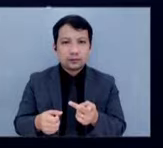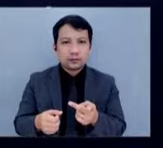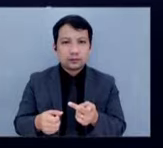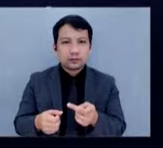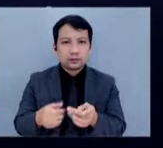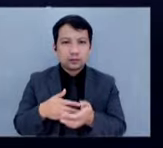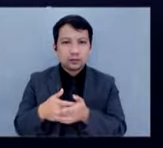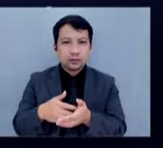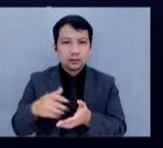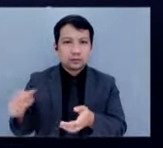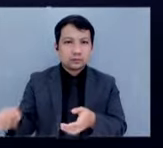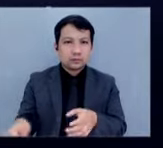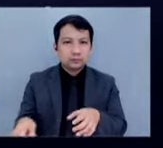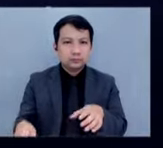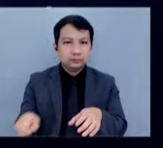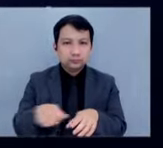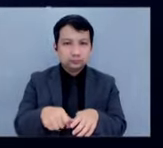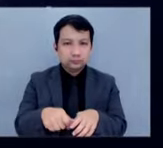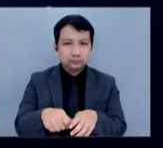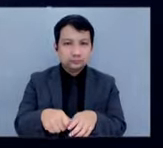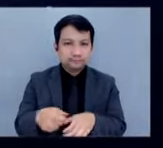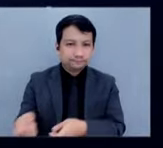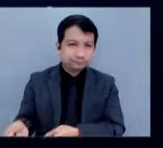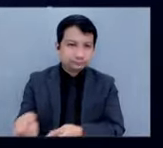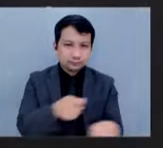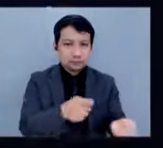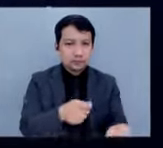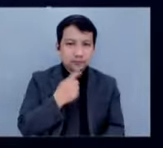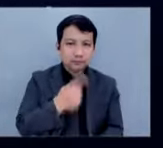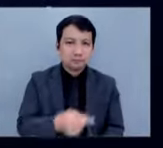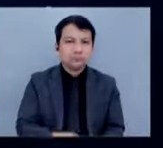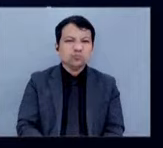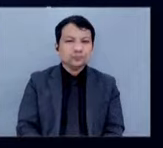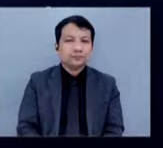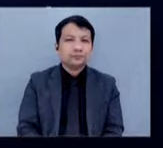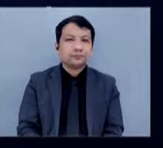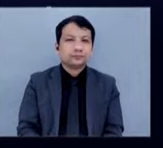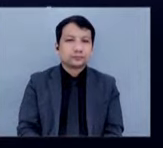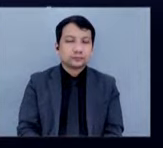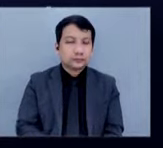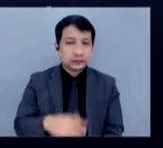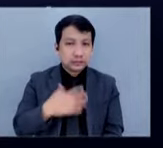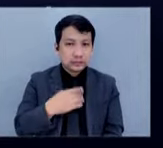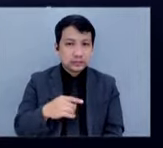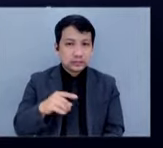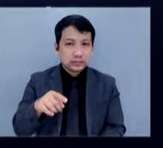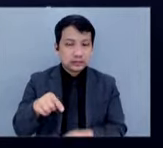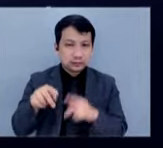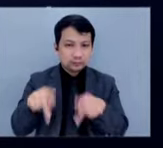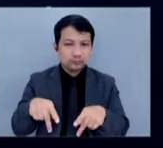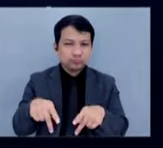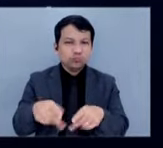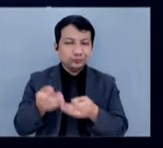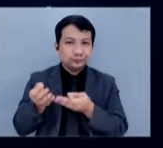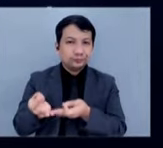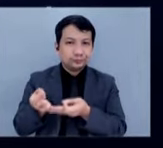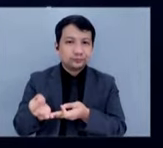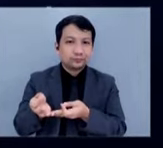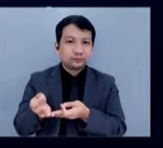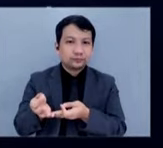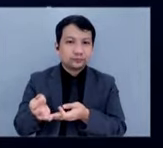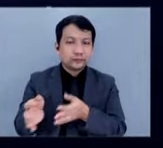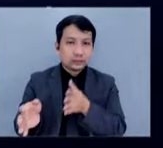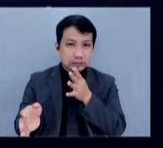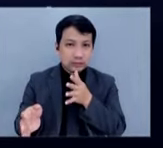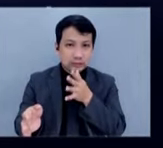niya ang bangkay ng kuting na parang nagtapon lang ng basura. Kwento ng residenteng umawat, pinapakain niya noon sa tabing kalsada ang ina ng